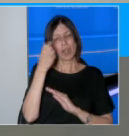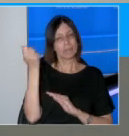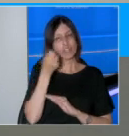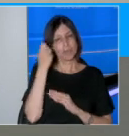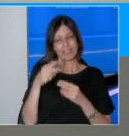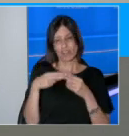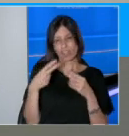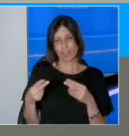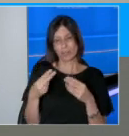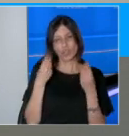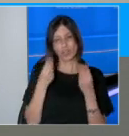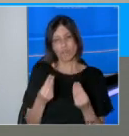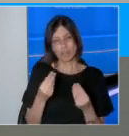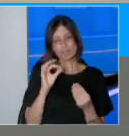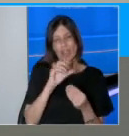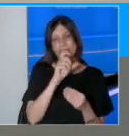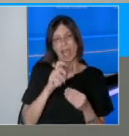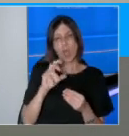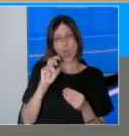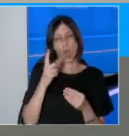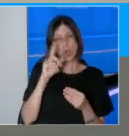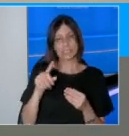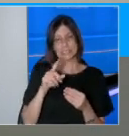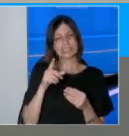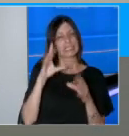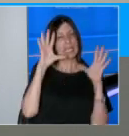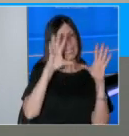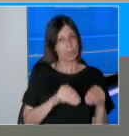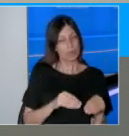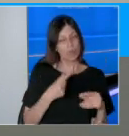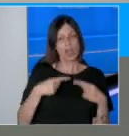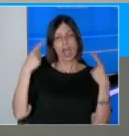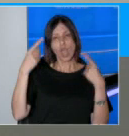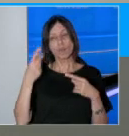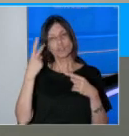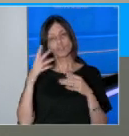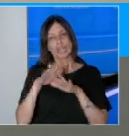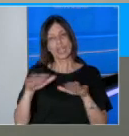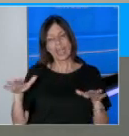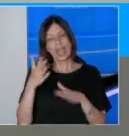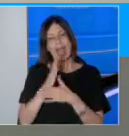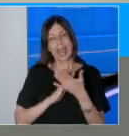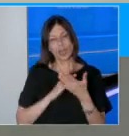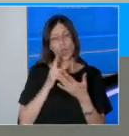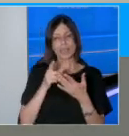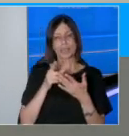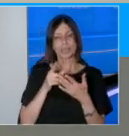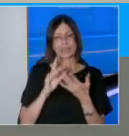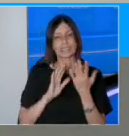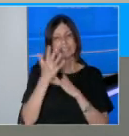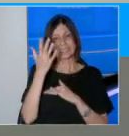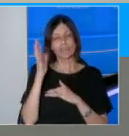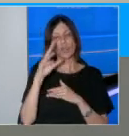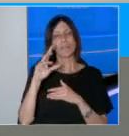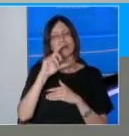הטובים מנחלו חיבו אותה, היום עוד נשרפו, עוד שני חלקות שלנו נדלקו, נחל עוז נדלק, עכשיו ראיתי בדרך שחזרתי